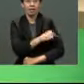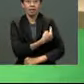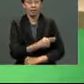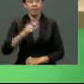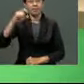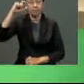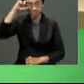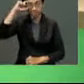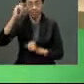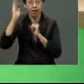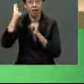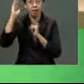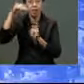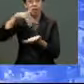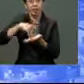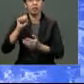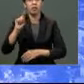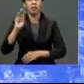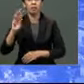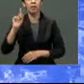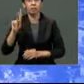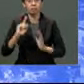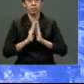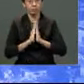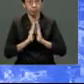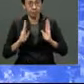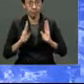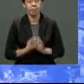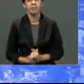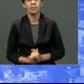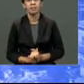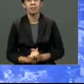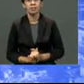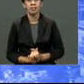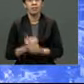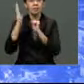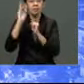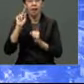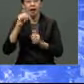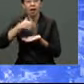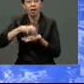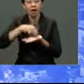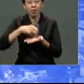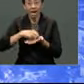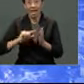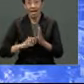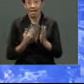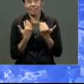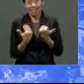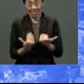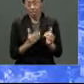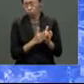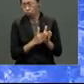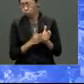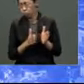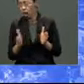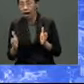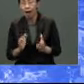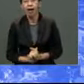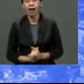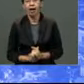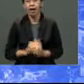ณุโยธินโฆษกสบค.นะคะเน้นย้ำกันอีกครั้งนึงนะคะเรื่องของการแถลงข่าวเริ่มตั้งแต่สัปดาห์นี้เป็นต้นไปนะคะการแถลงข่